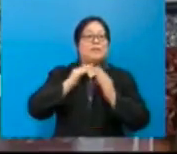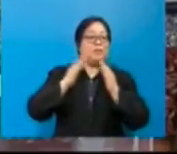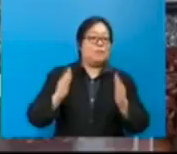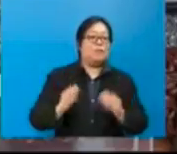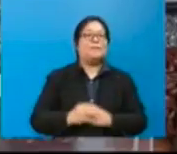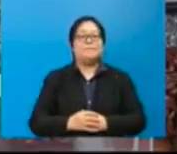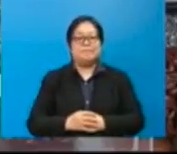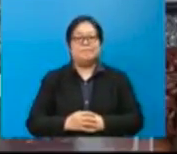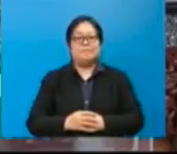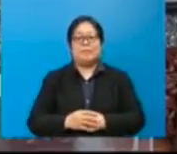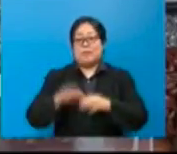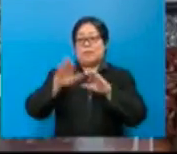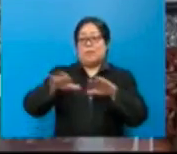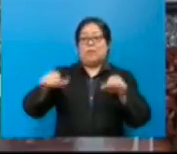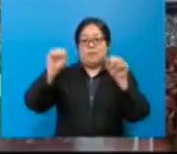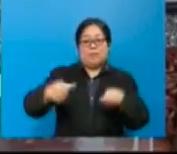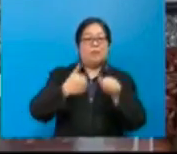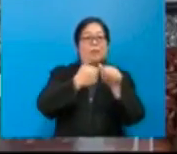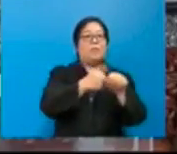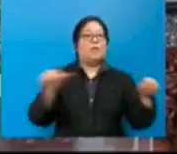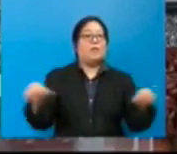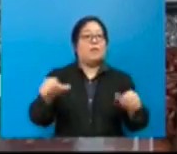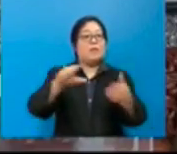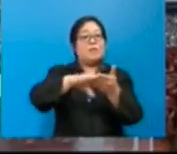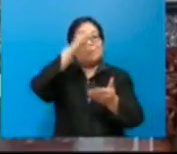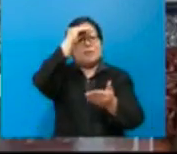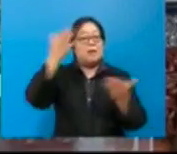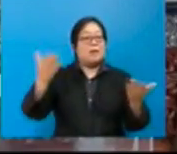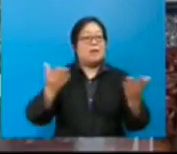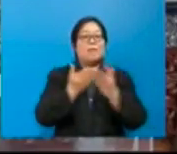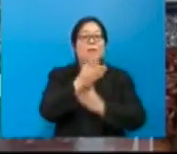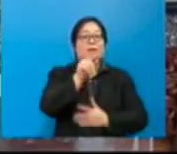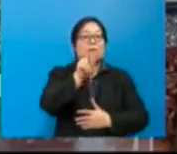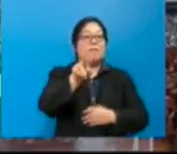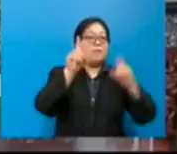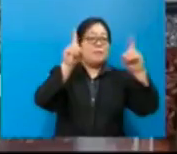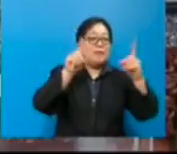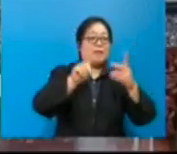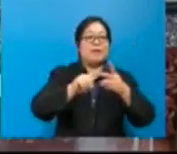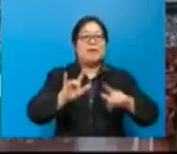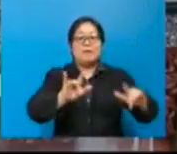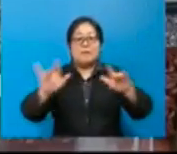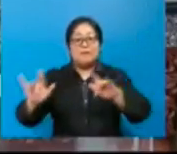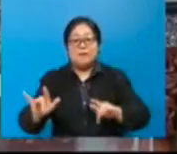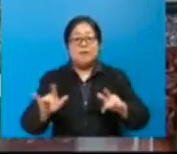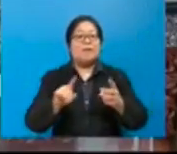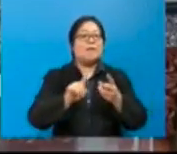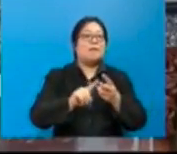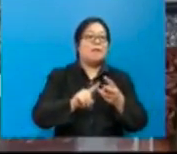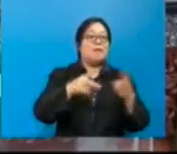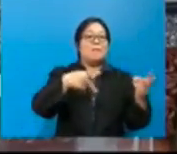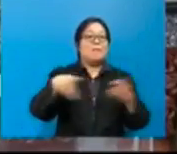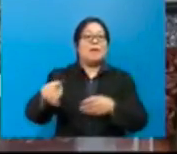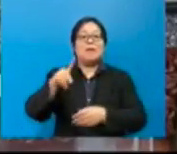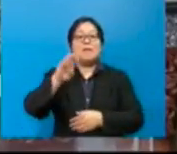Ini membolehkan murid mengikuti aktiviti pembelajaran melalui TV pendidikan, rakaman video, pelantar delima